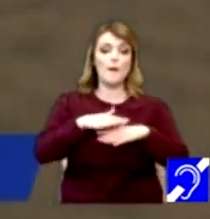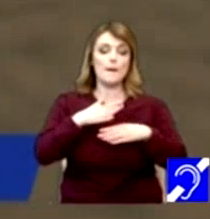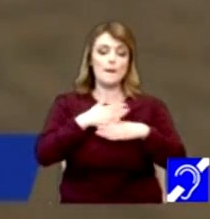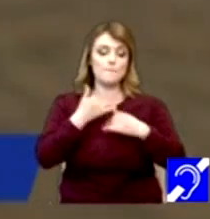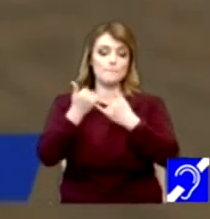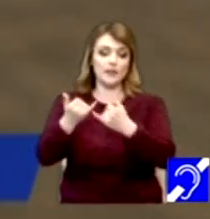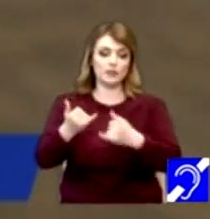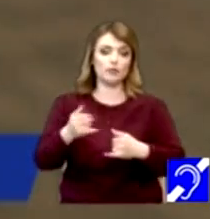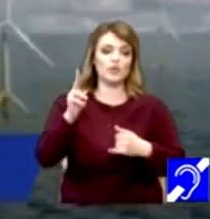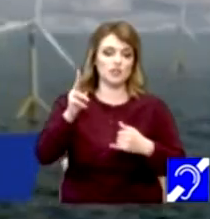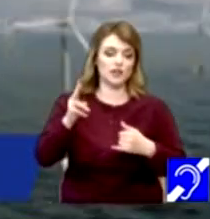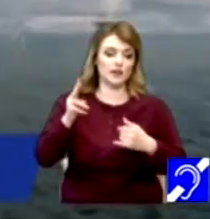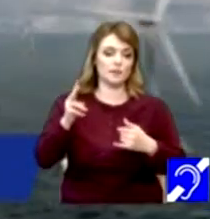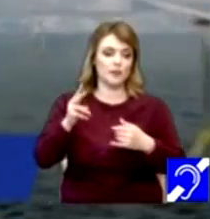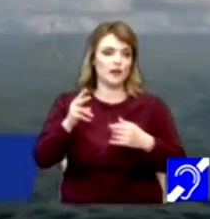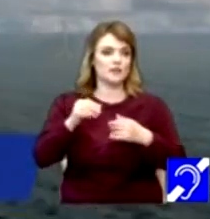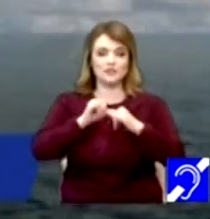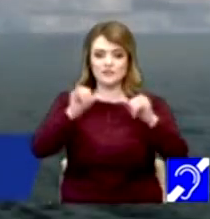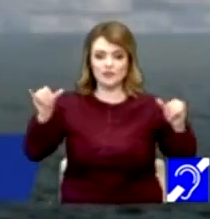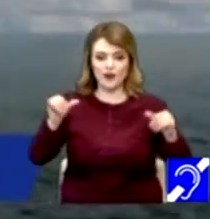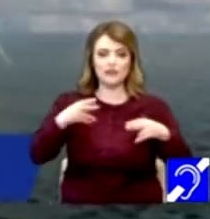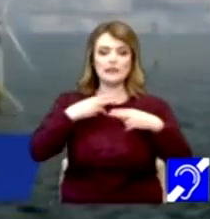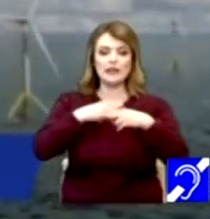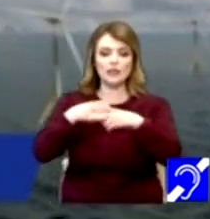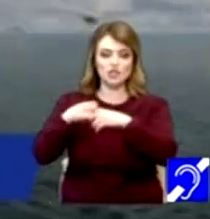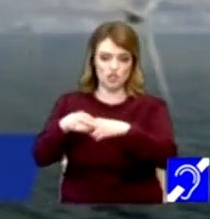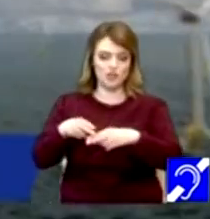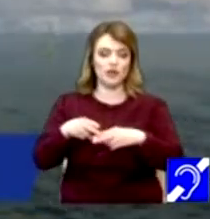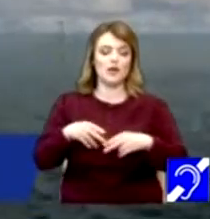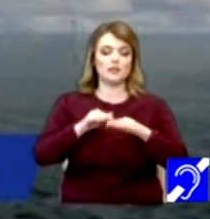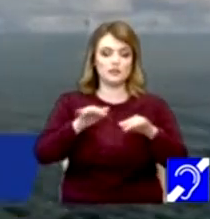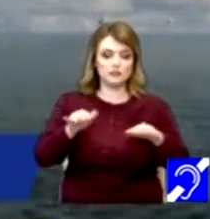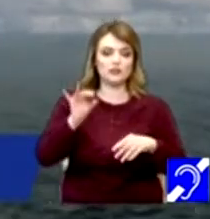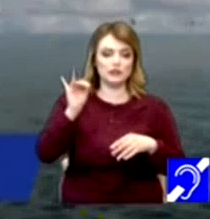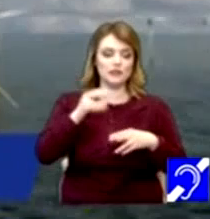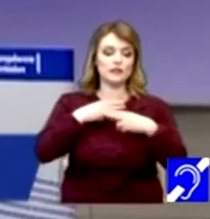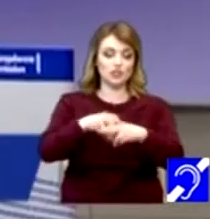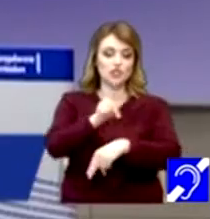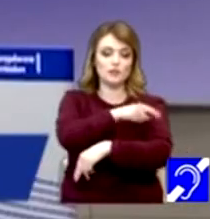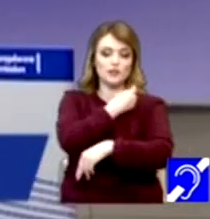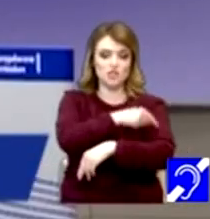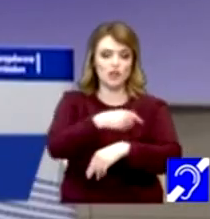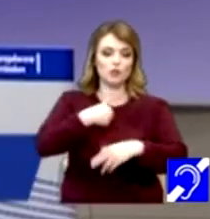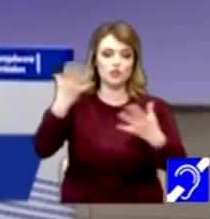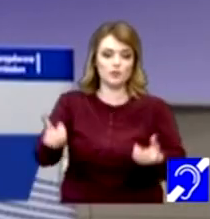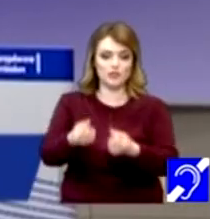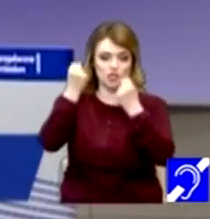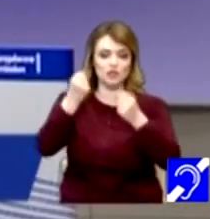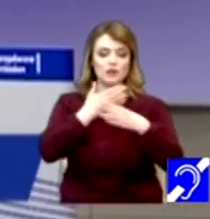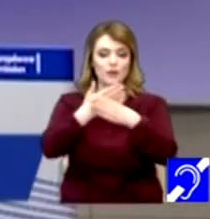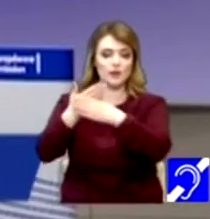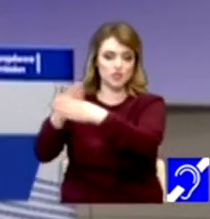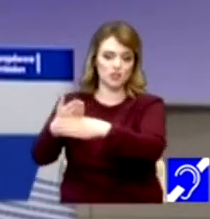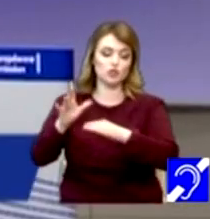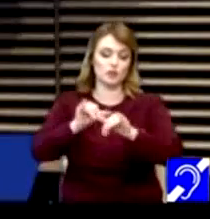susțin Pactul Verde European, tehnologiilor digitale și de sănătate. Potrivit Comisarului European pentru Inovare, Maria Gabriel,